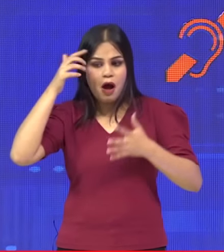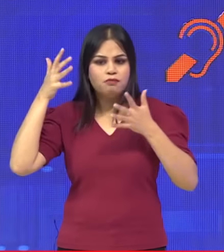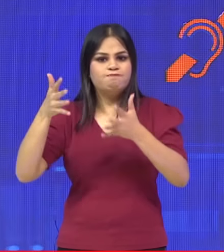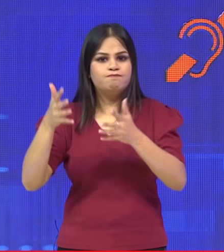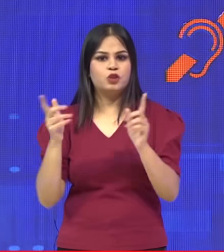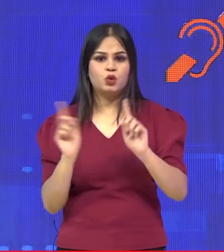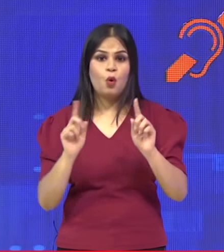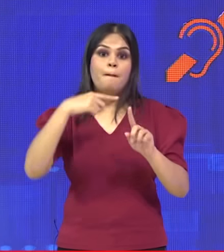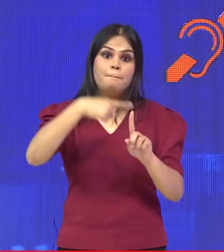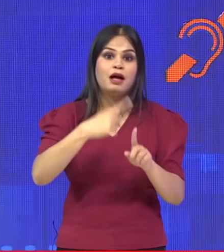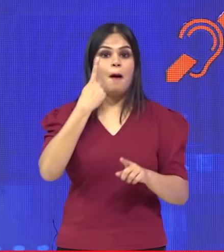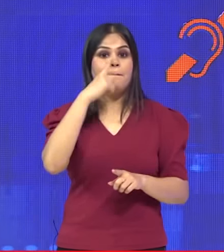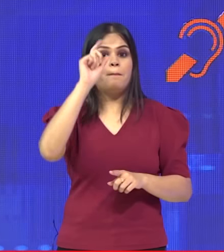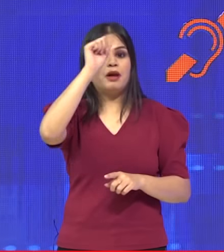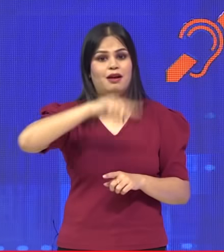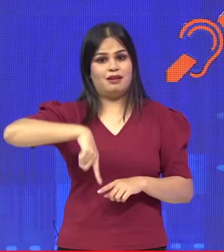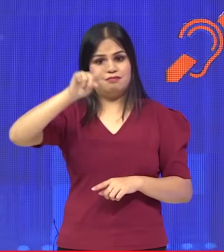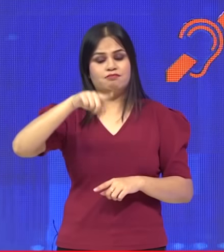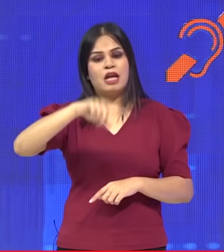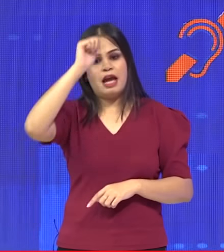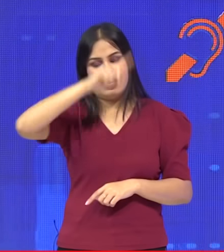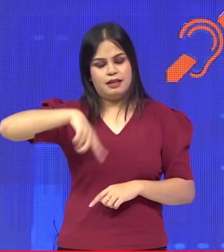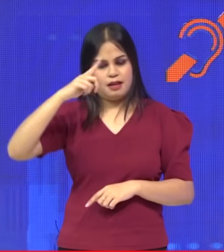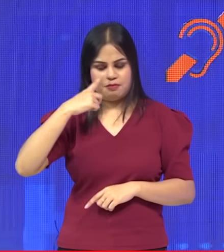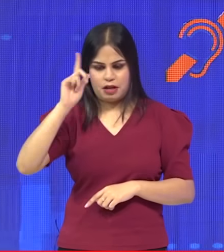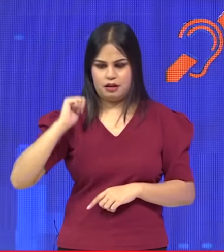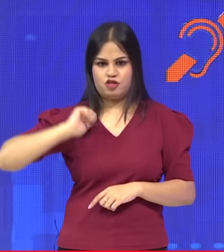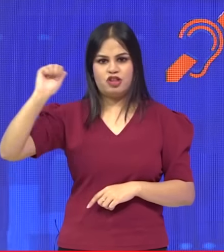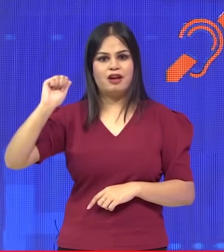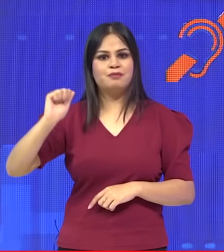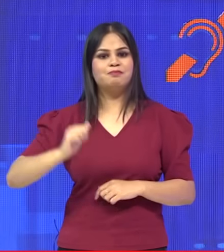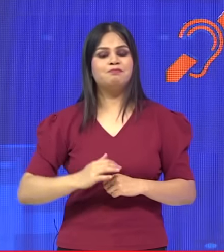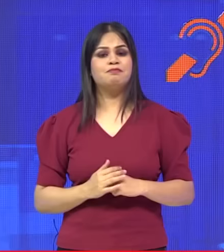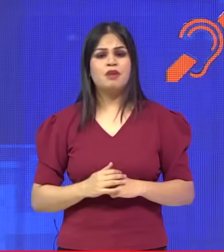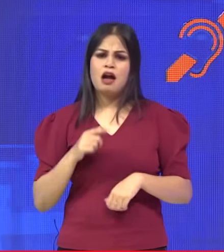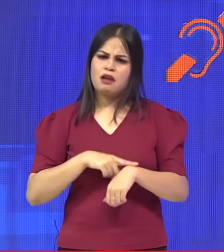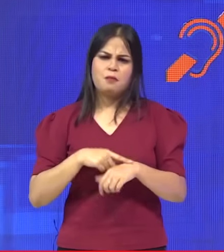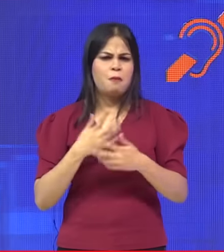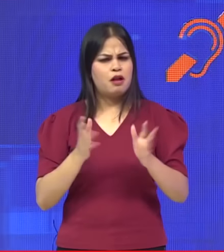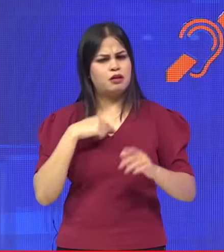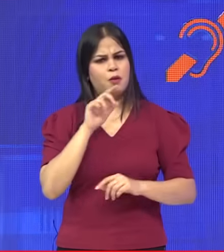और भारत माता भारत माता की जय स्व आई से डेट जो डी टाइम